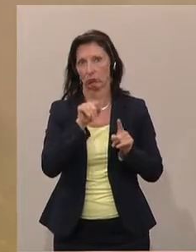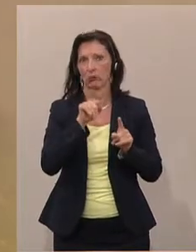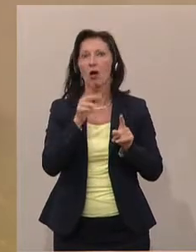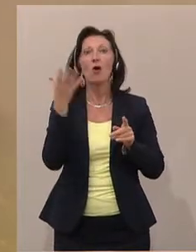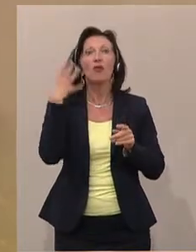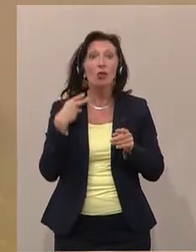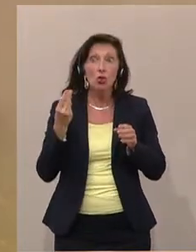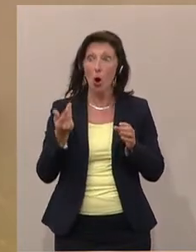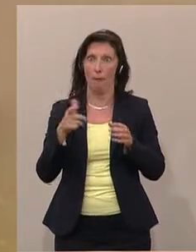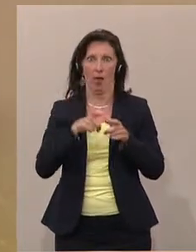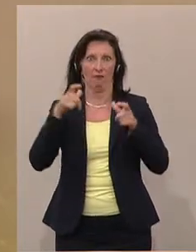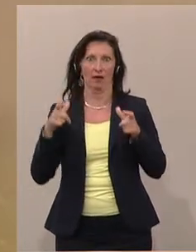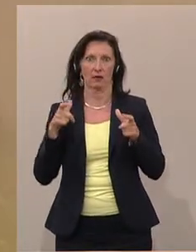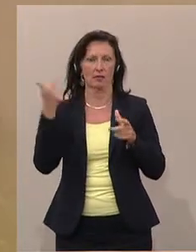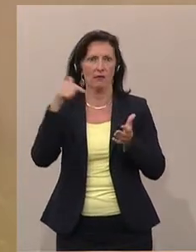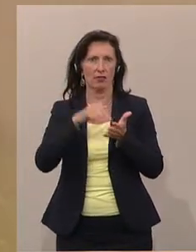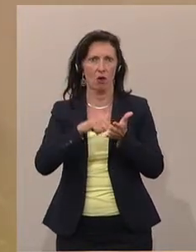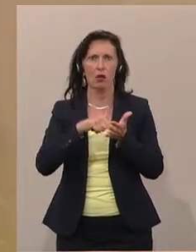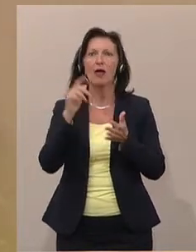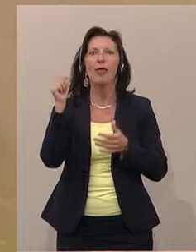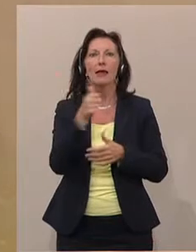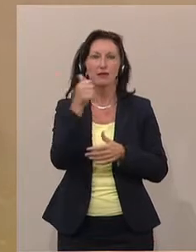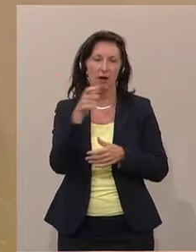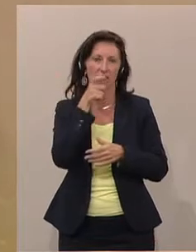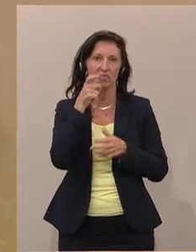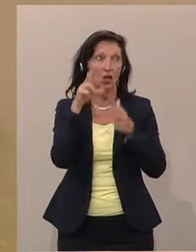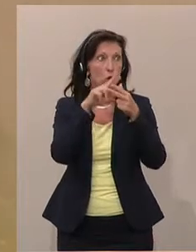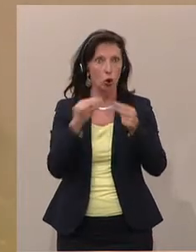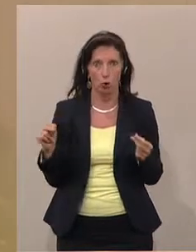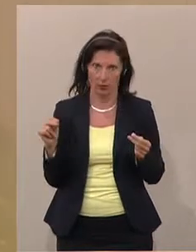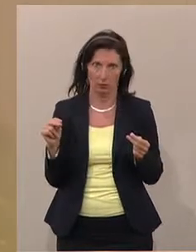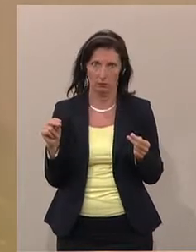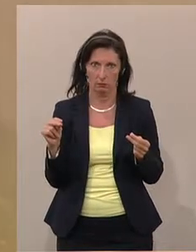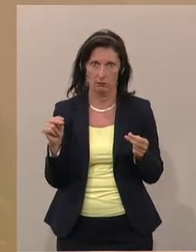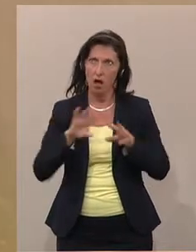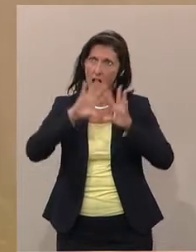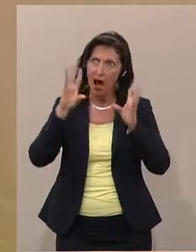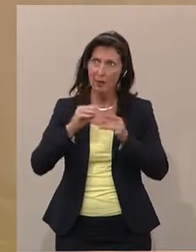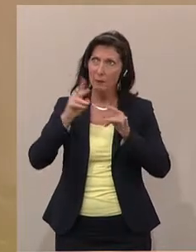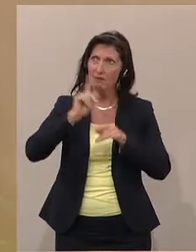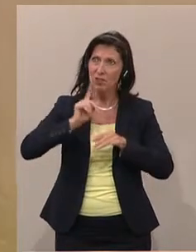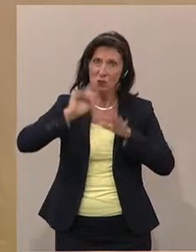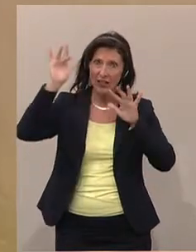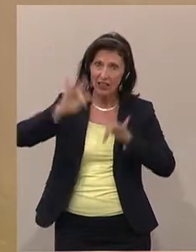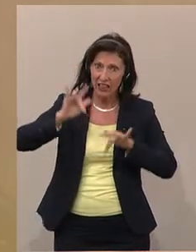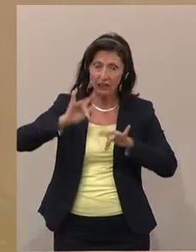Im Jahr 2000 gab es erstmals eine Dürreversicherung, die allgemein gegen Niederschlagsdefizite